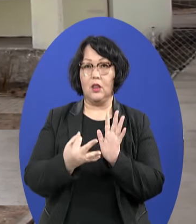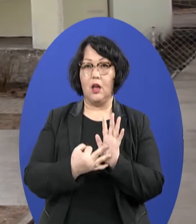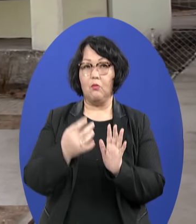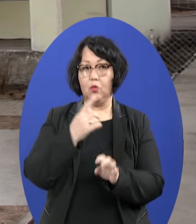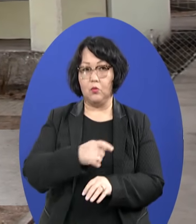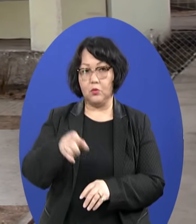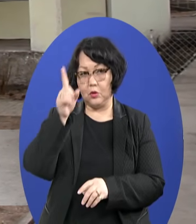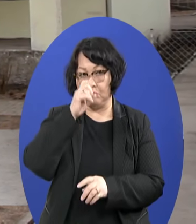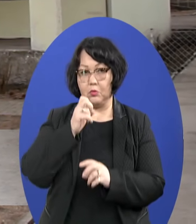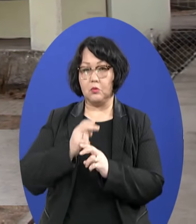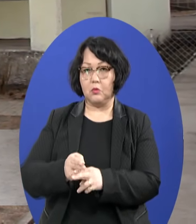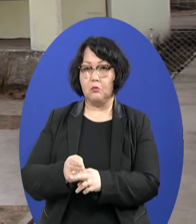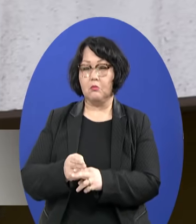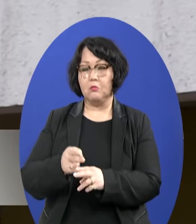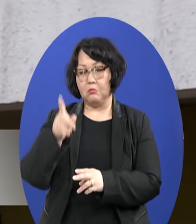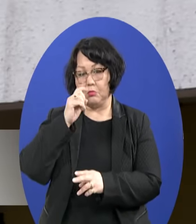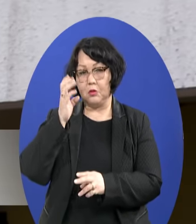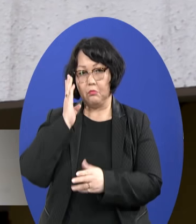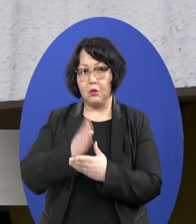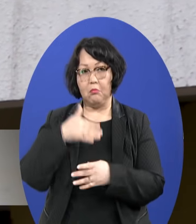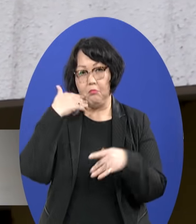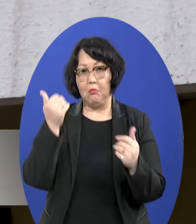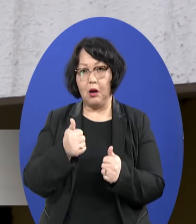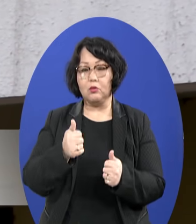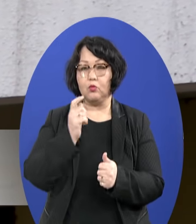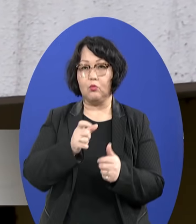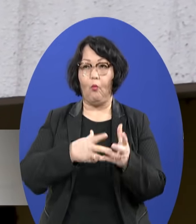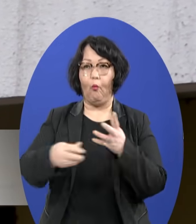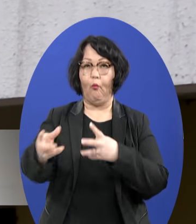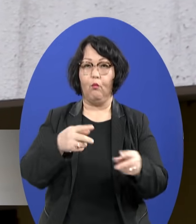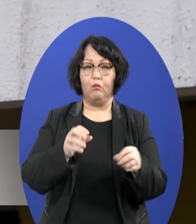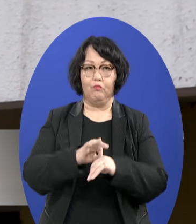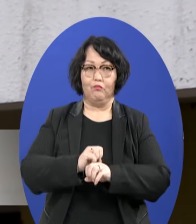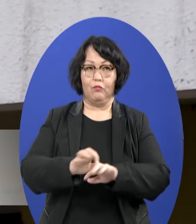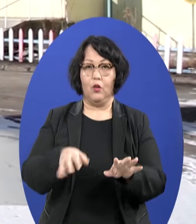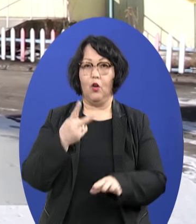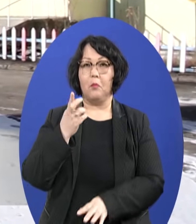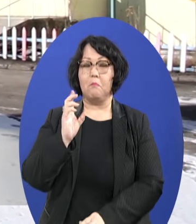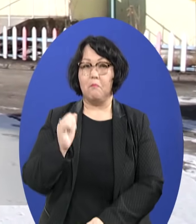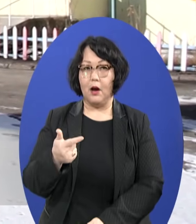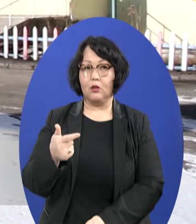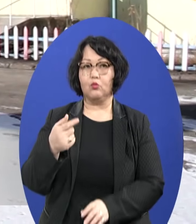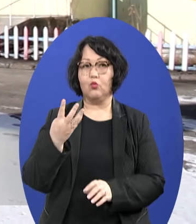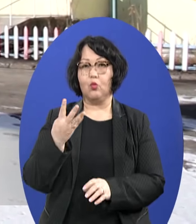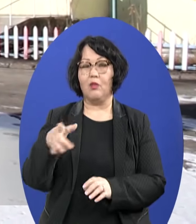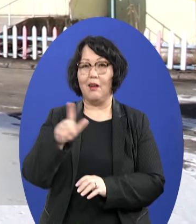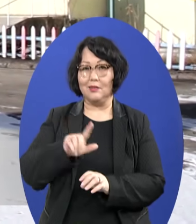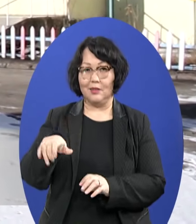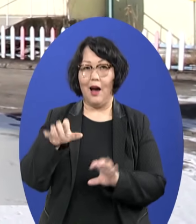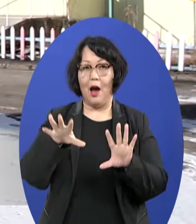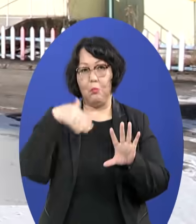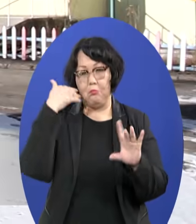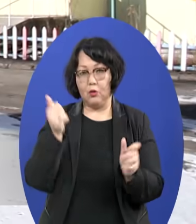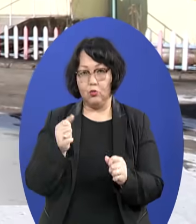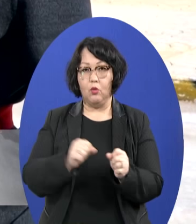байна. Малчит руугаа халдвар тархаад эхэлсэн Тосон Сэнгэл сумын 2 багийн 4 цэгт 10 малчин халдвар аваад байгаа маа. За өнөөдөр ихэд аймгийн засаг дарга